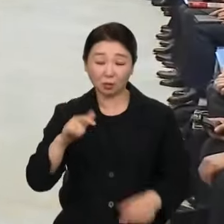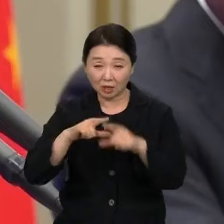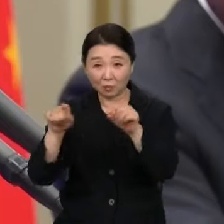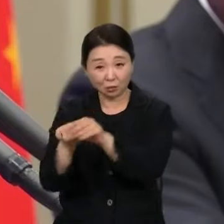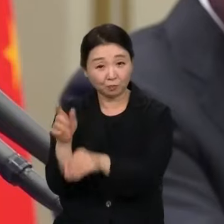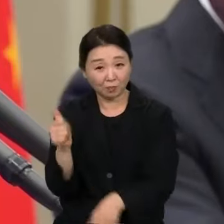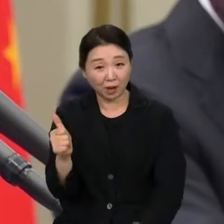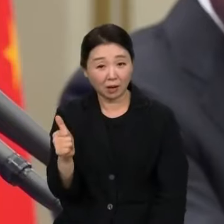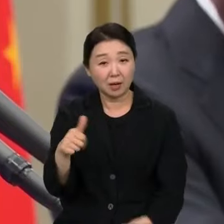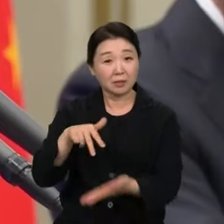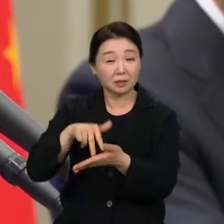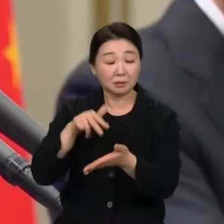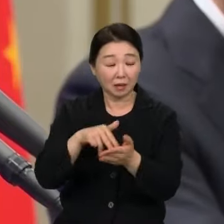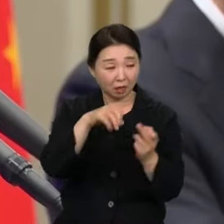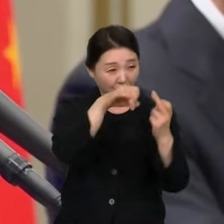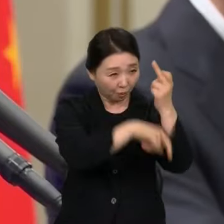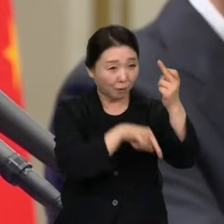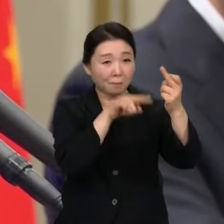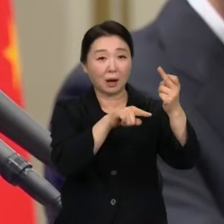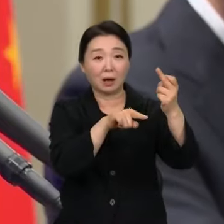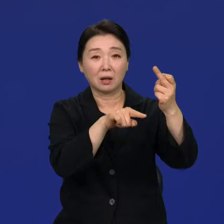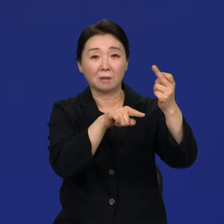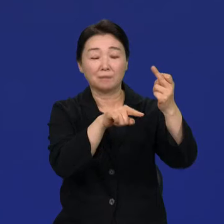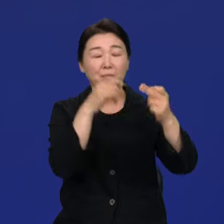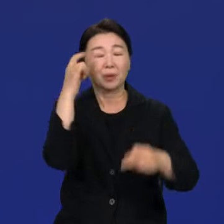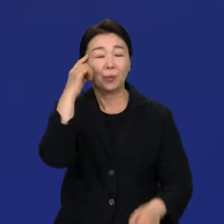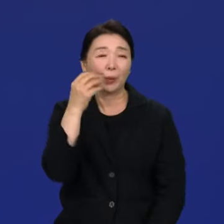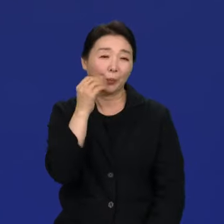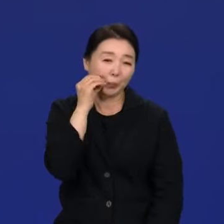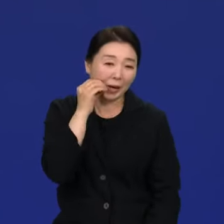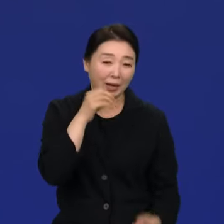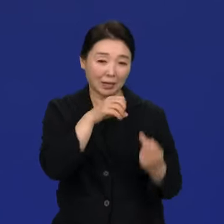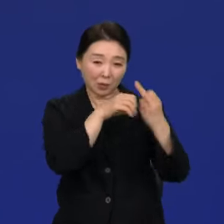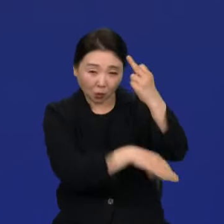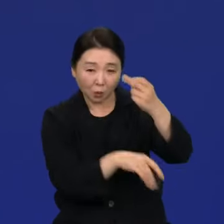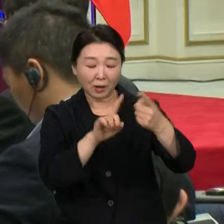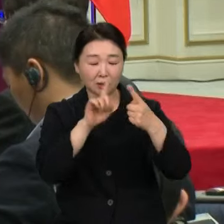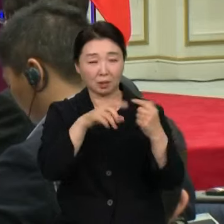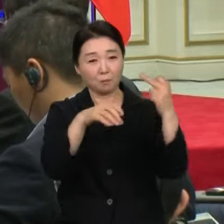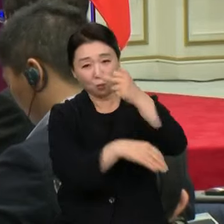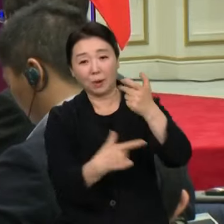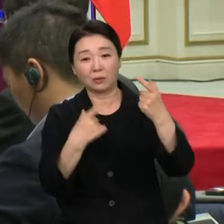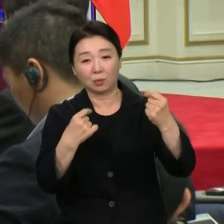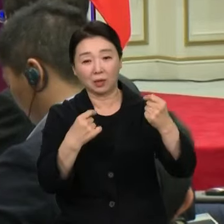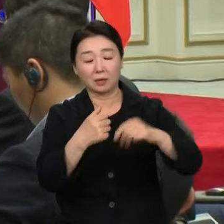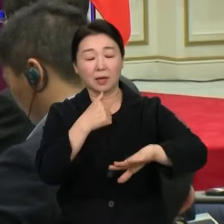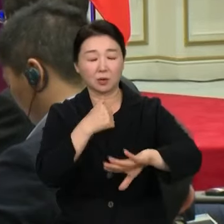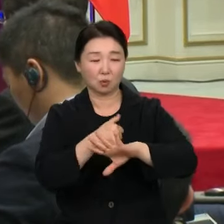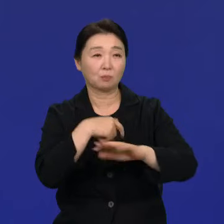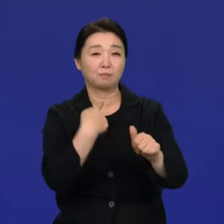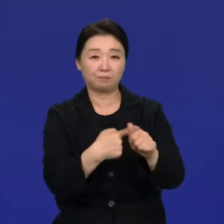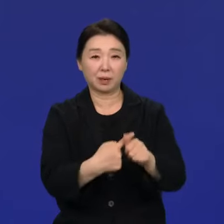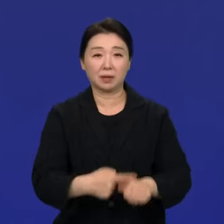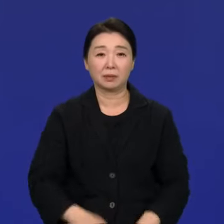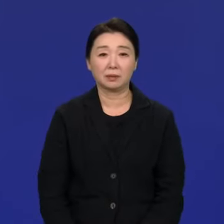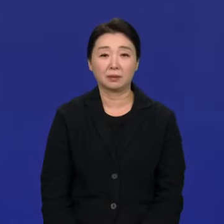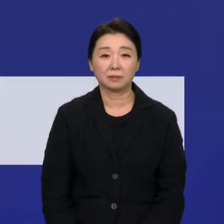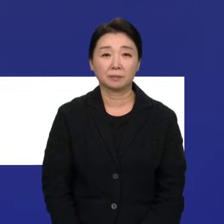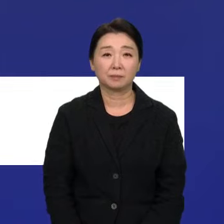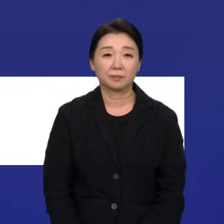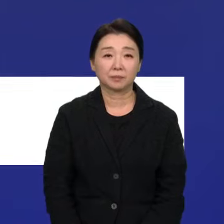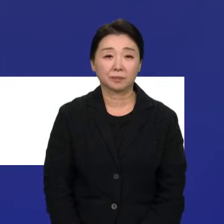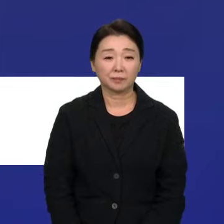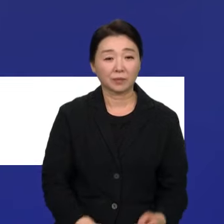총리는 정찰위성 발사를 탄도미사일 기술을 활용한 도발로 규정하고 한 목소리로 규탄했습니다. 소위